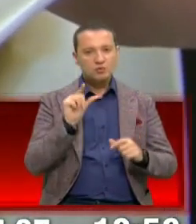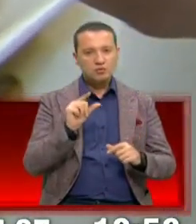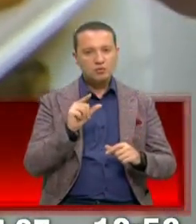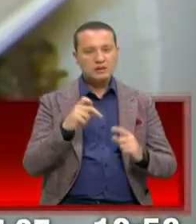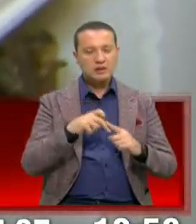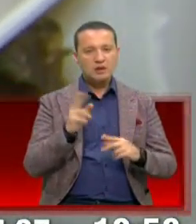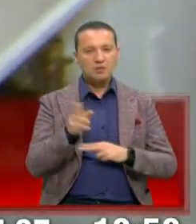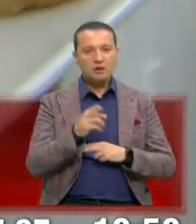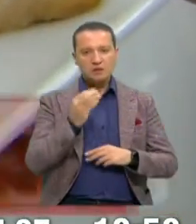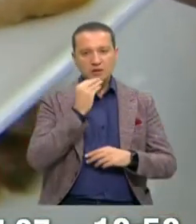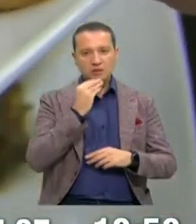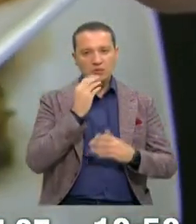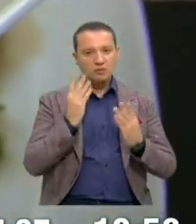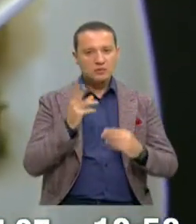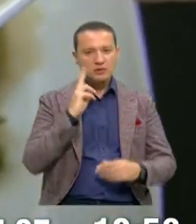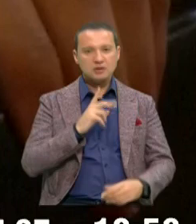uskumru Ringa balığı